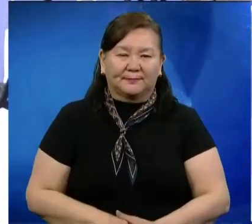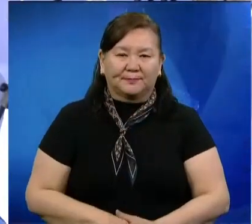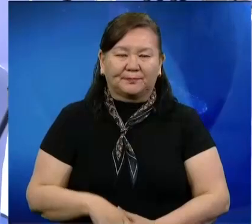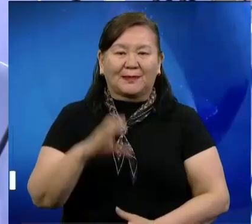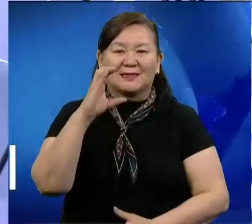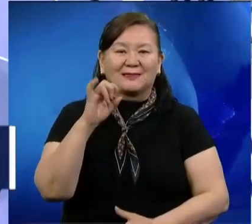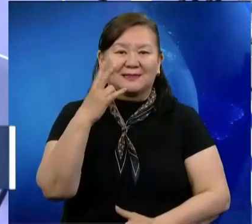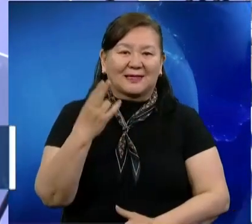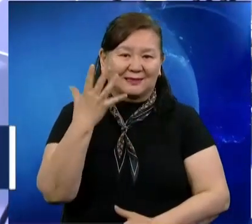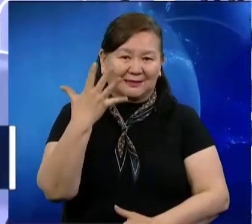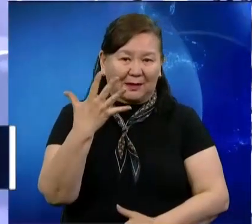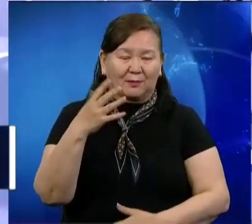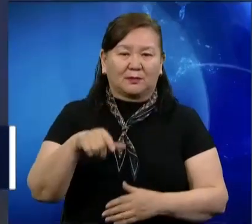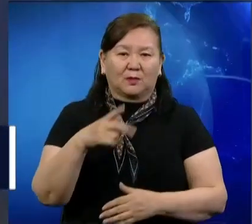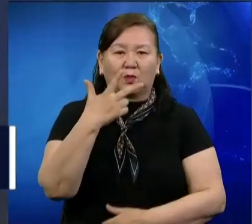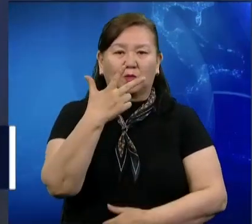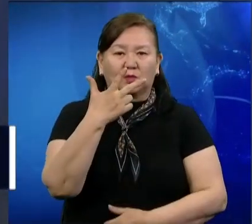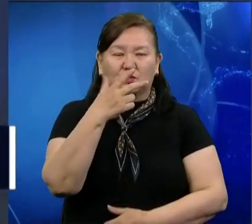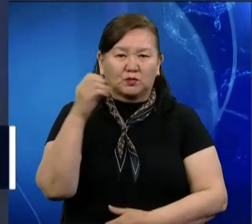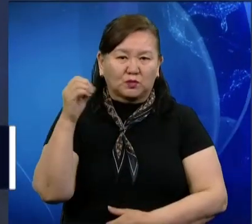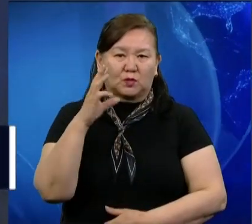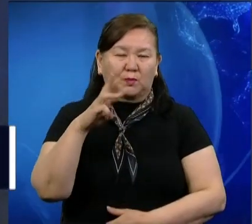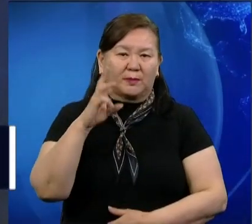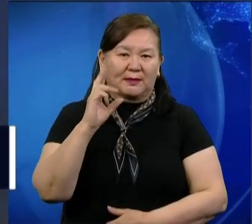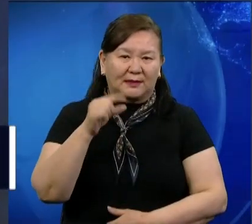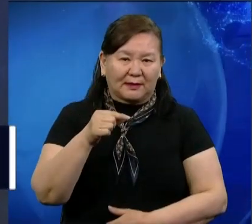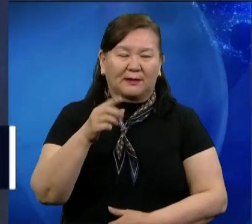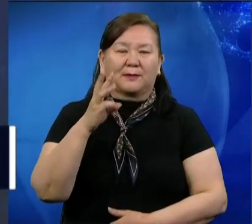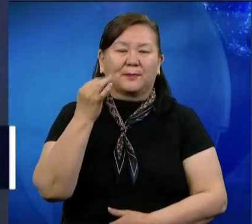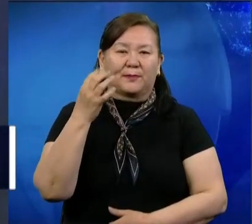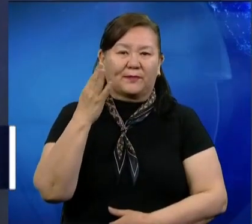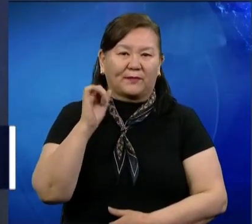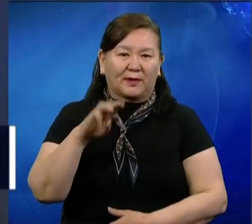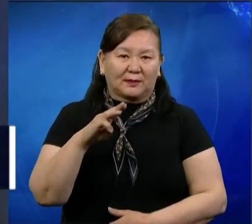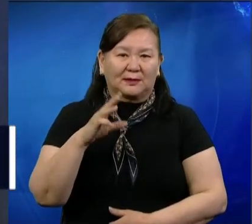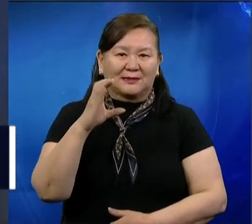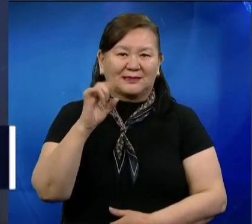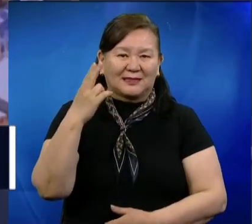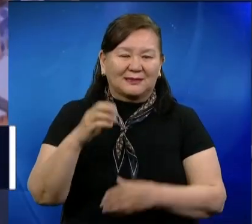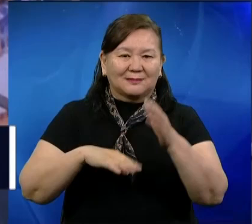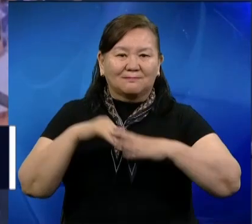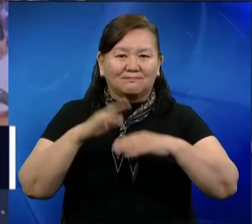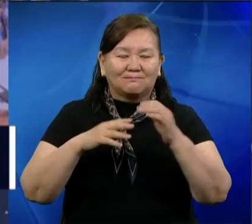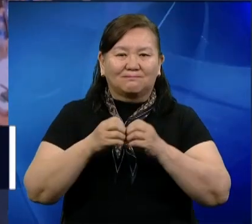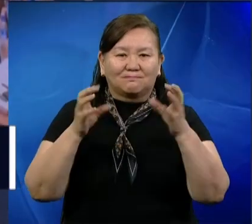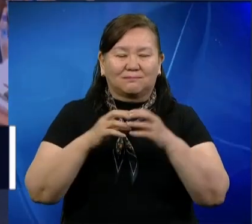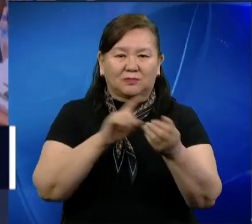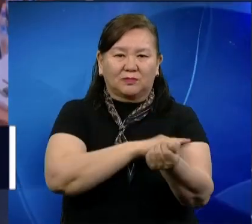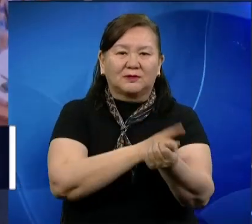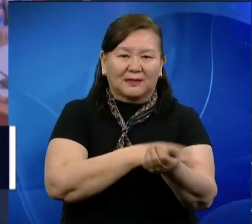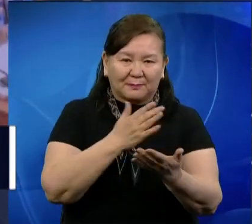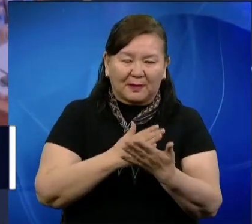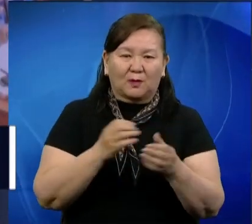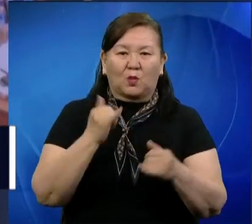Дулааны 5 дугаар цахилгаан станц нь 300 мегаватт цахилгаан 340 гкал дулаан үйлдвэрлэх хүчин чадалтай байхаар төлөвлөгдөжээ. Мөн